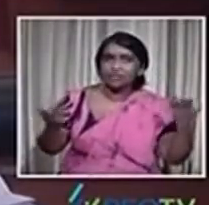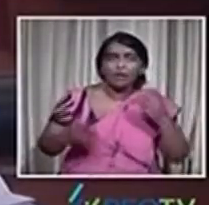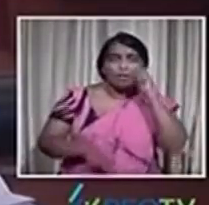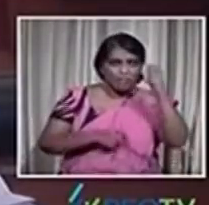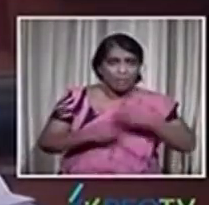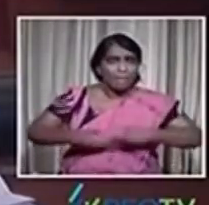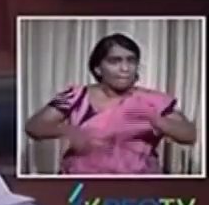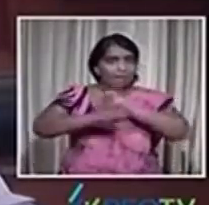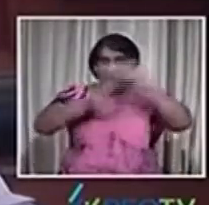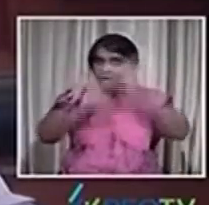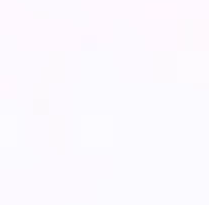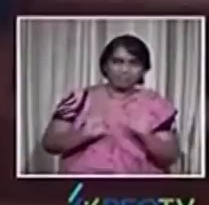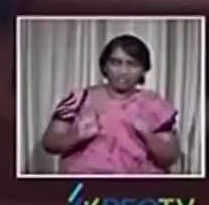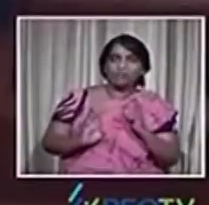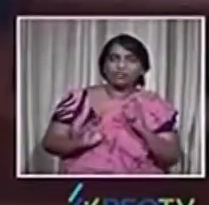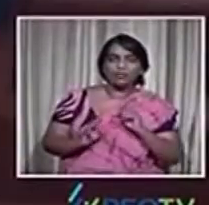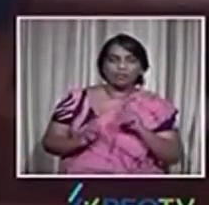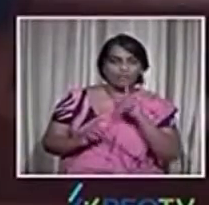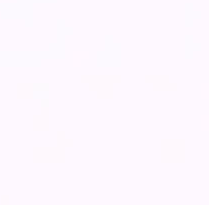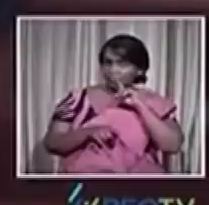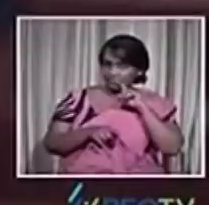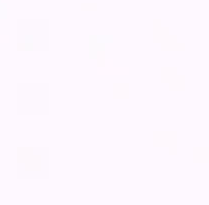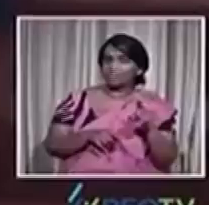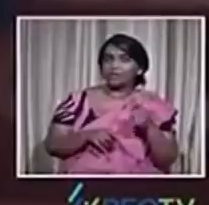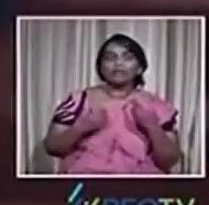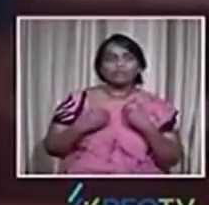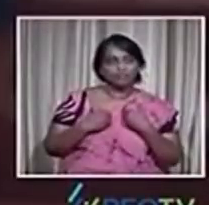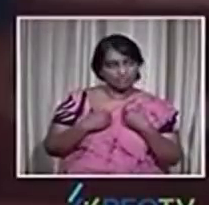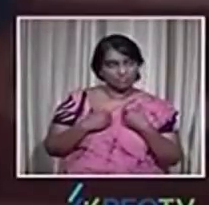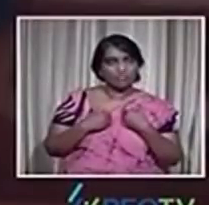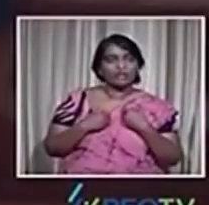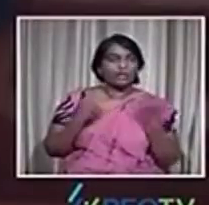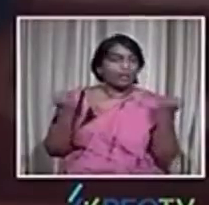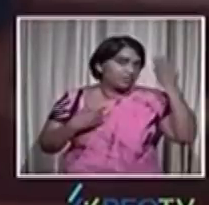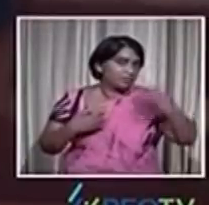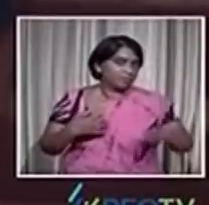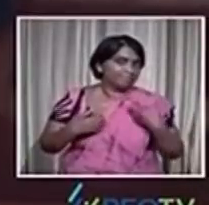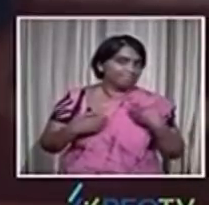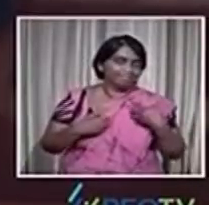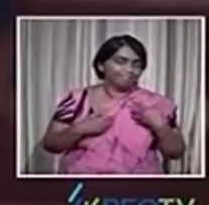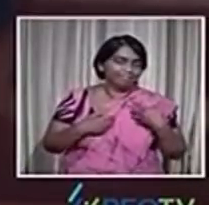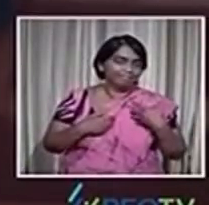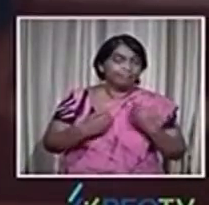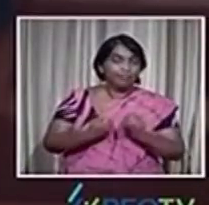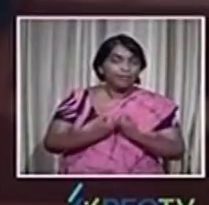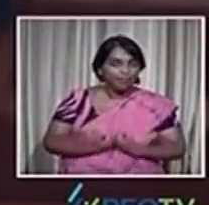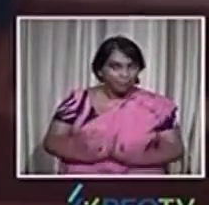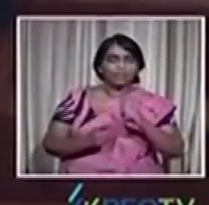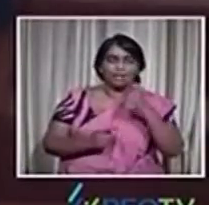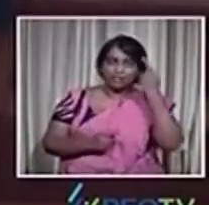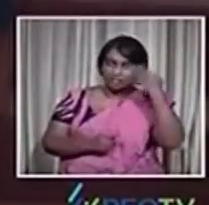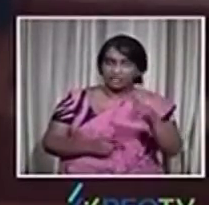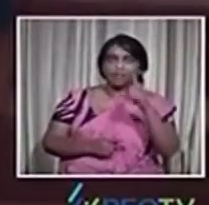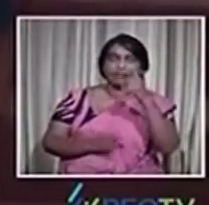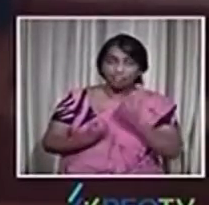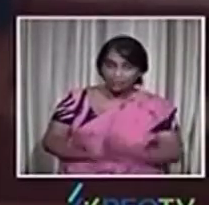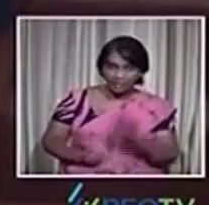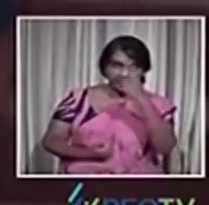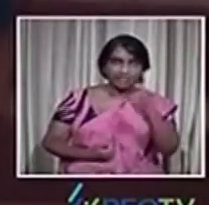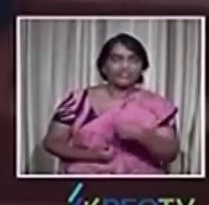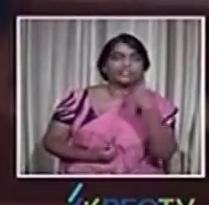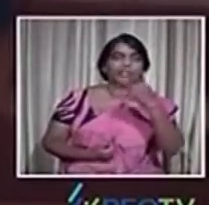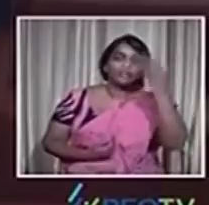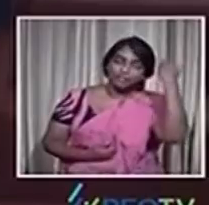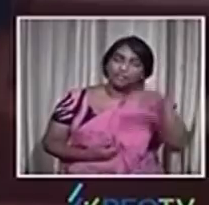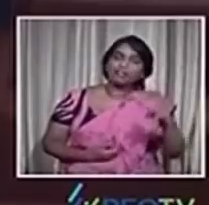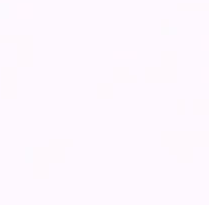පාරට වහින්නේ නැද්ද ජනතාව පාර අපිත් ලෑස්ති අපිත් ලාභයට මැරෙන්න සූදානම්. We are not ready to die in an untimely manner. We will be born once and